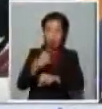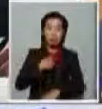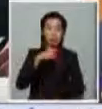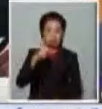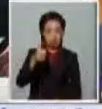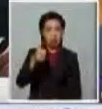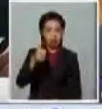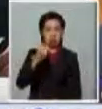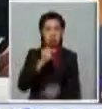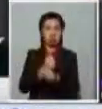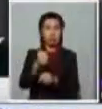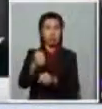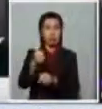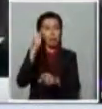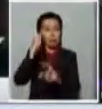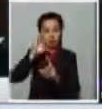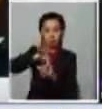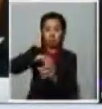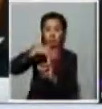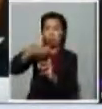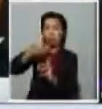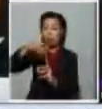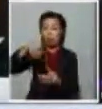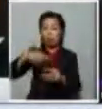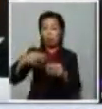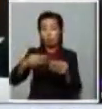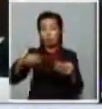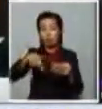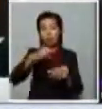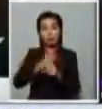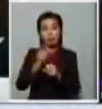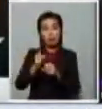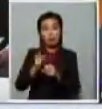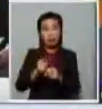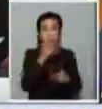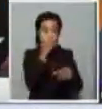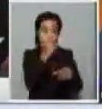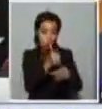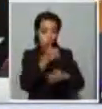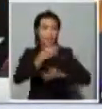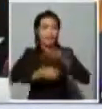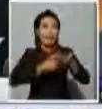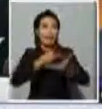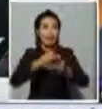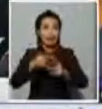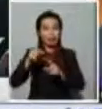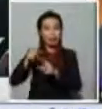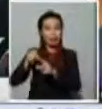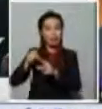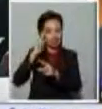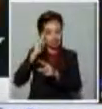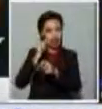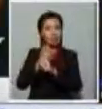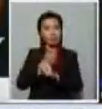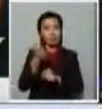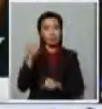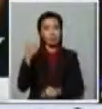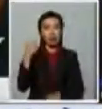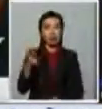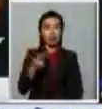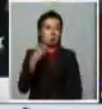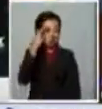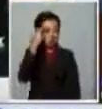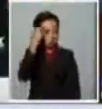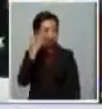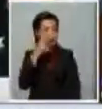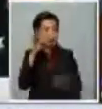แปรรูปเราใช้แต่เนื้อในสวยๆก็ทำส่งออกไปหรือไปขายในโมเดิร์นเทรดอย่าง เงี้ยอ๋อนี่ผู้ใหญ่เขาเป็นคนมองทะลุนะพี่นาน ะ เขาเหมือนกับดูผู้หญิงอ่